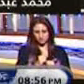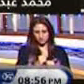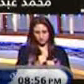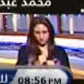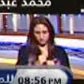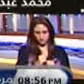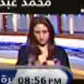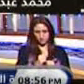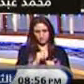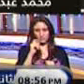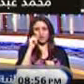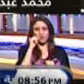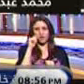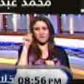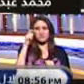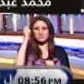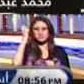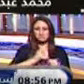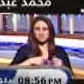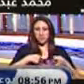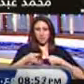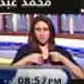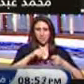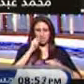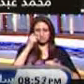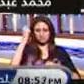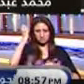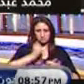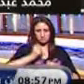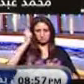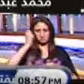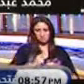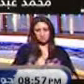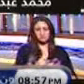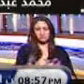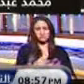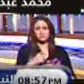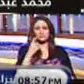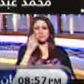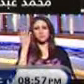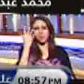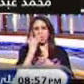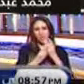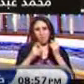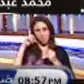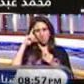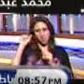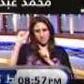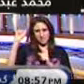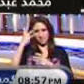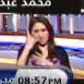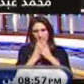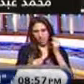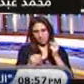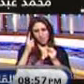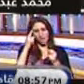أن في بعض رجال الأعمال من المقربين من نجل الرئيس السابق جمال مبارك